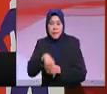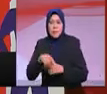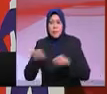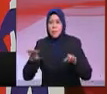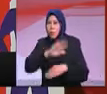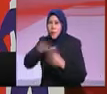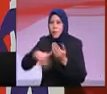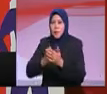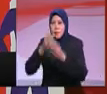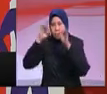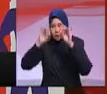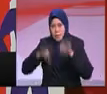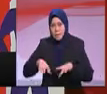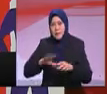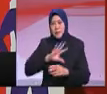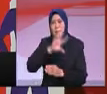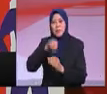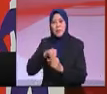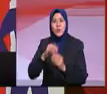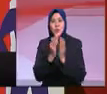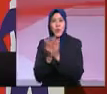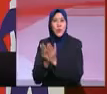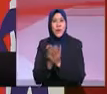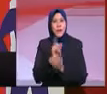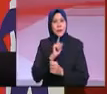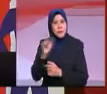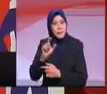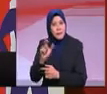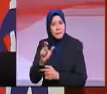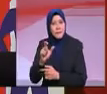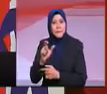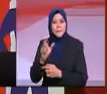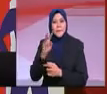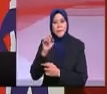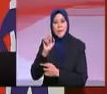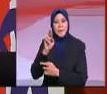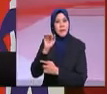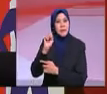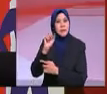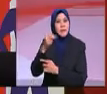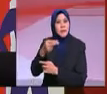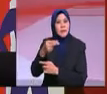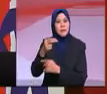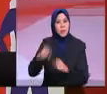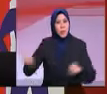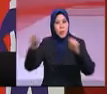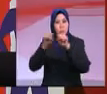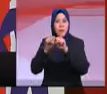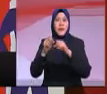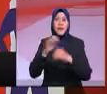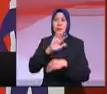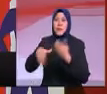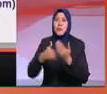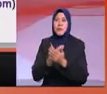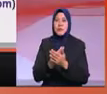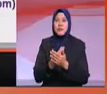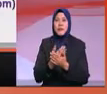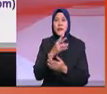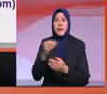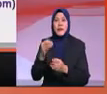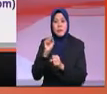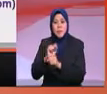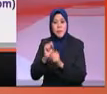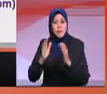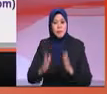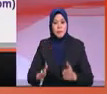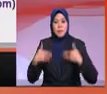saringan termasuk di sekolah tahfiz, madrasah dan sebagainya. Dan juga di saringan healthcare workers, iaitu